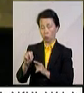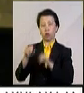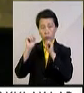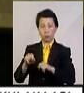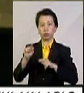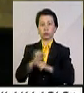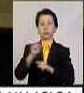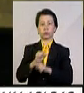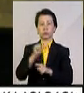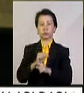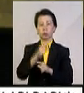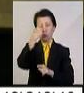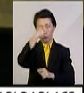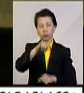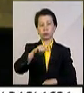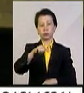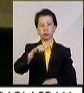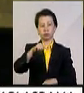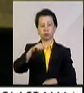digunakan